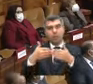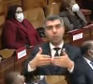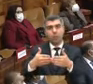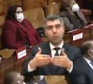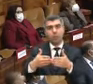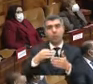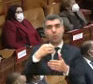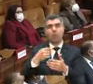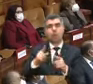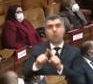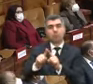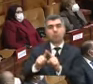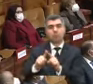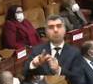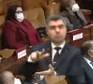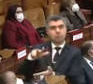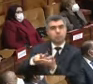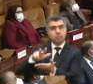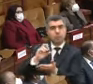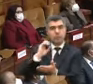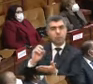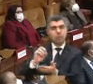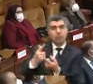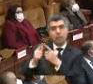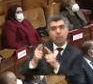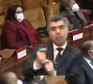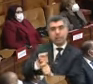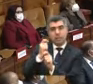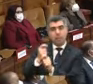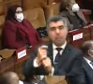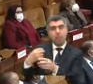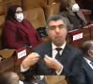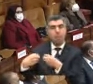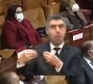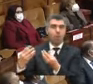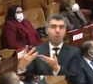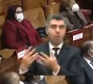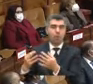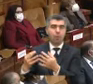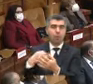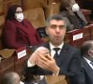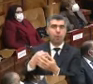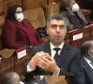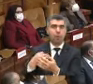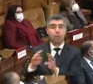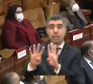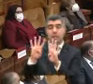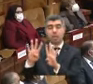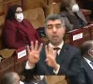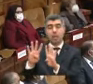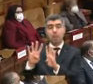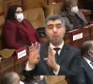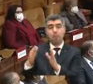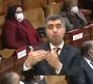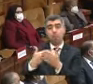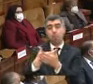عاطينهم واحد لي كوطا، هذوك لي كوطا ما كيصيدوهم ما والو، كيبيعوهم وكيبيعوهم ب 8 مليون ديال الدرهم في الوقت اللي حنا عندنا ازمه ديال